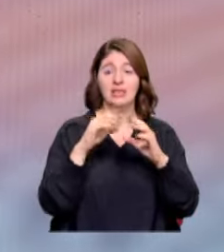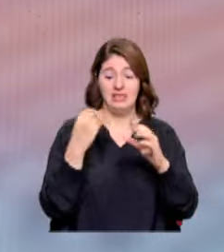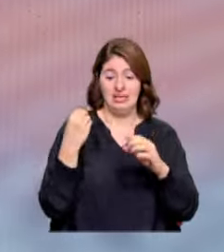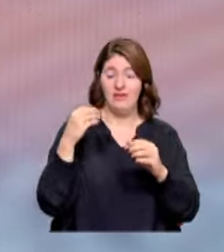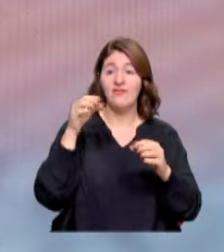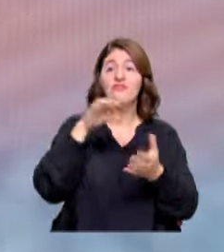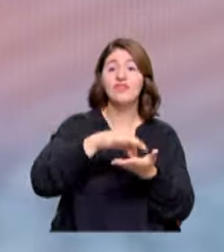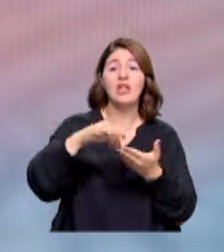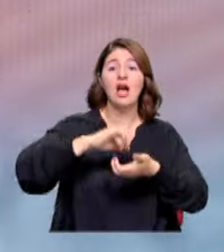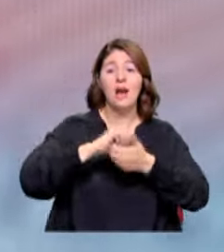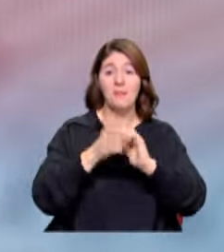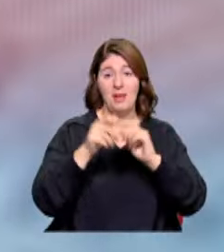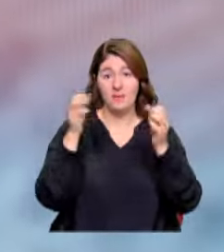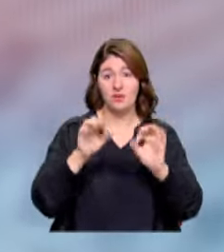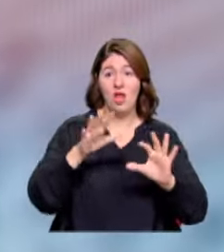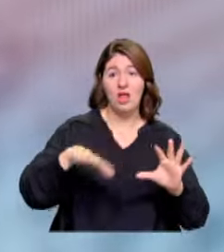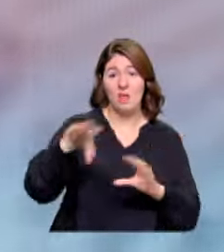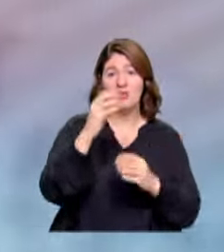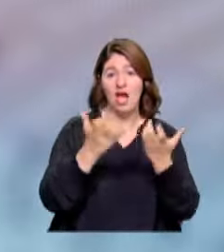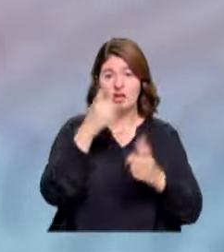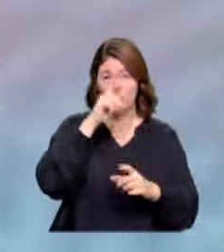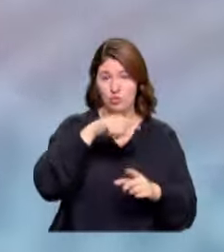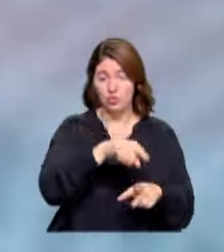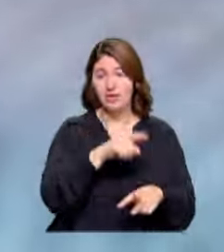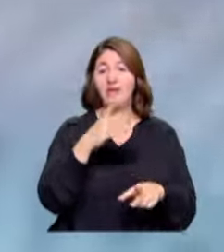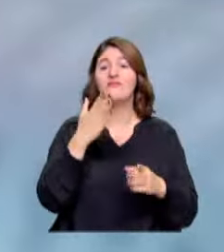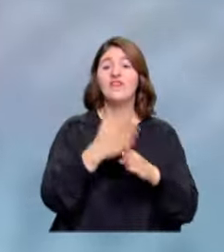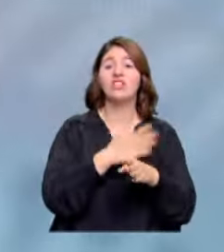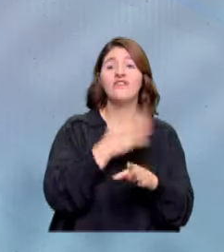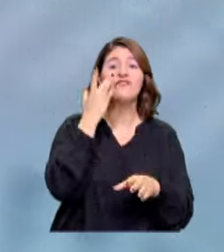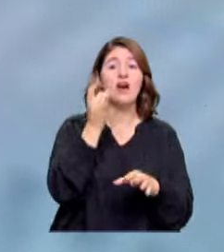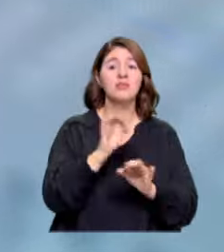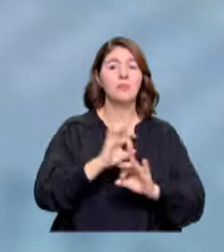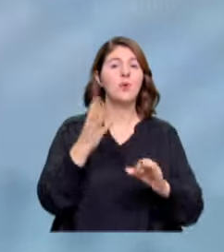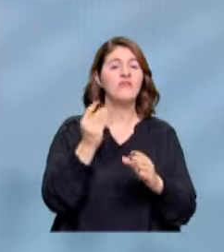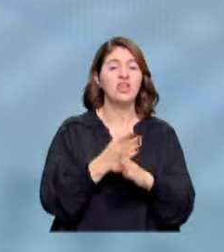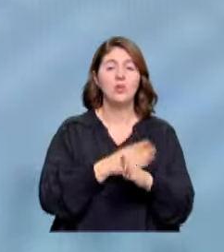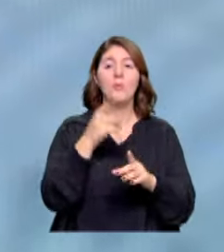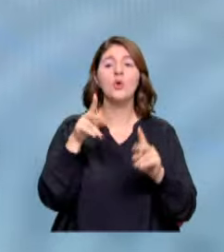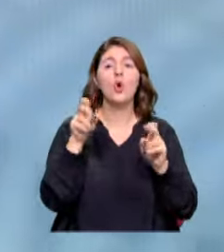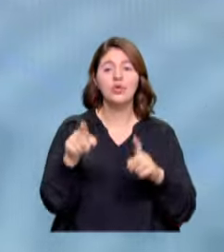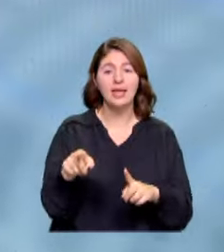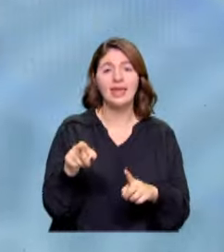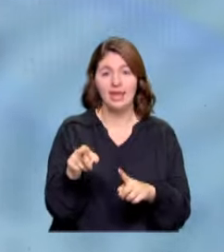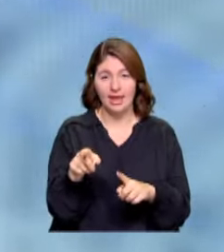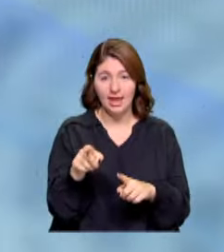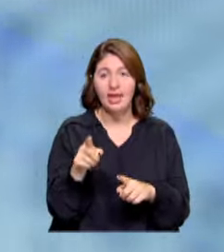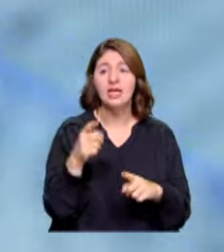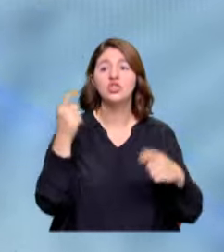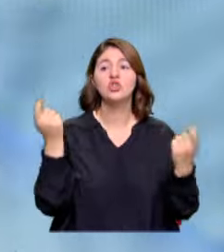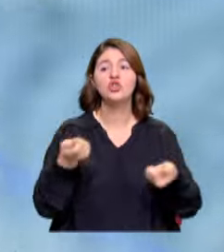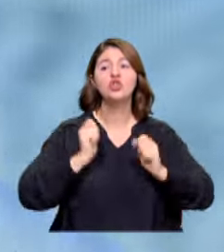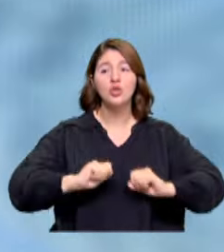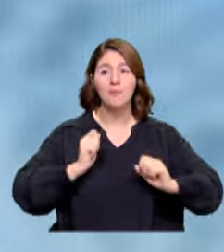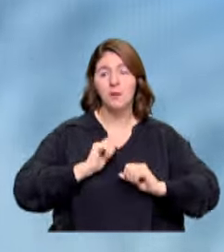fidan kampanyaları başlatıldı. Elbette ki vatandaşlarımızın, duyarlı vatandaşlarımızın bu noktadaki